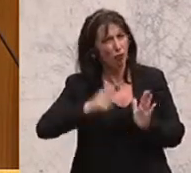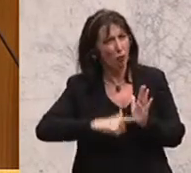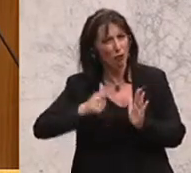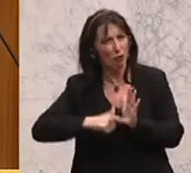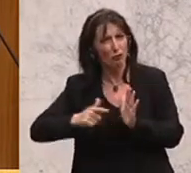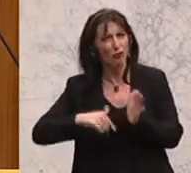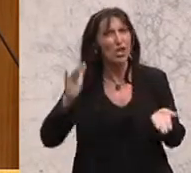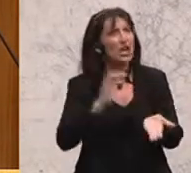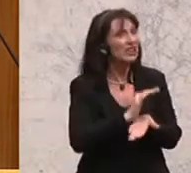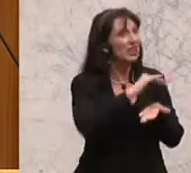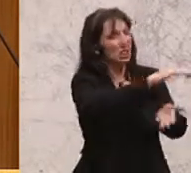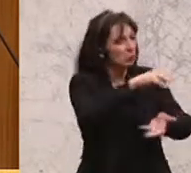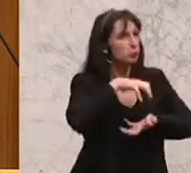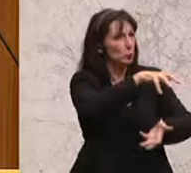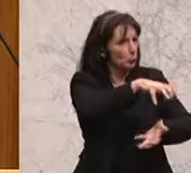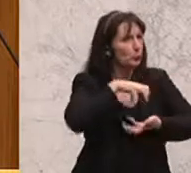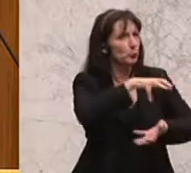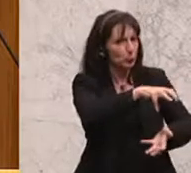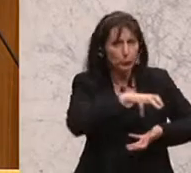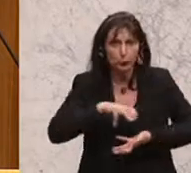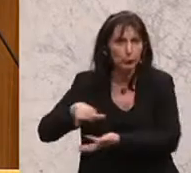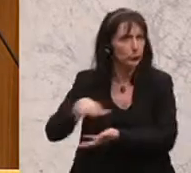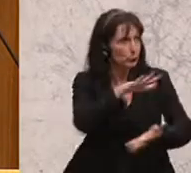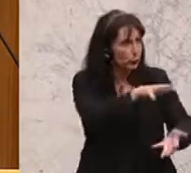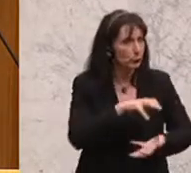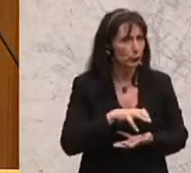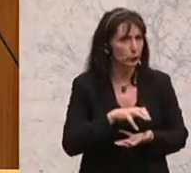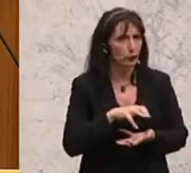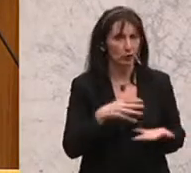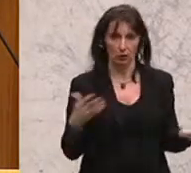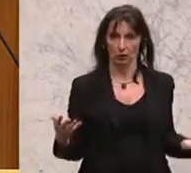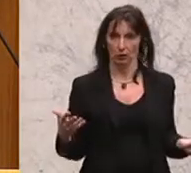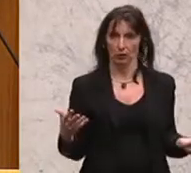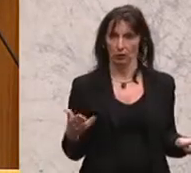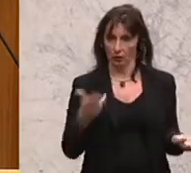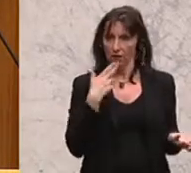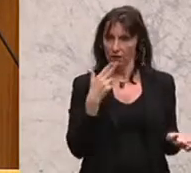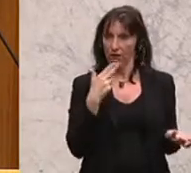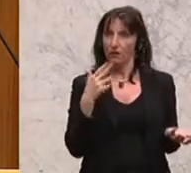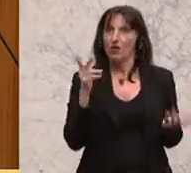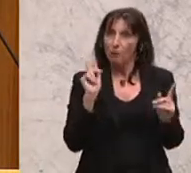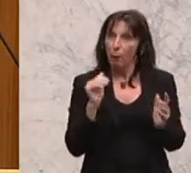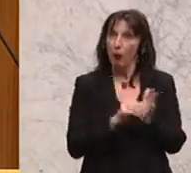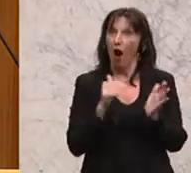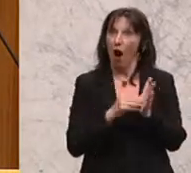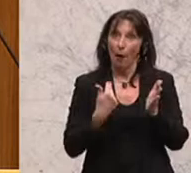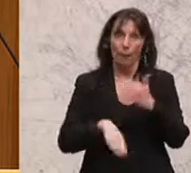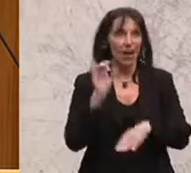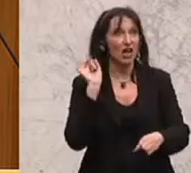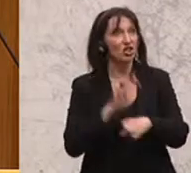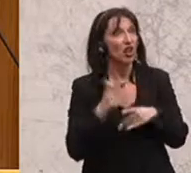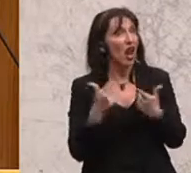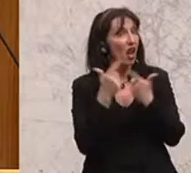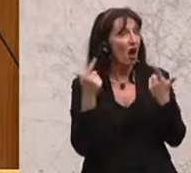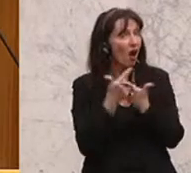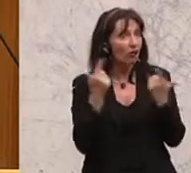die Kredittranchen in zig Millionenhöhe hinübergeschoben hat bekommen, desto mehr wir das aufklären können, desto geringer der politisch-moralische